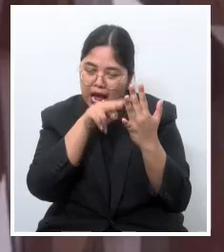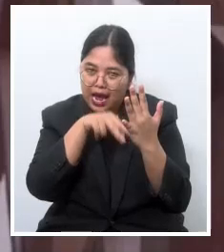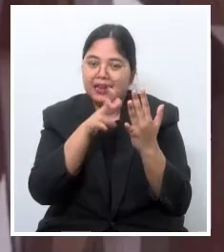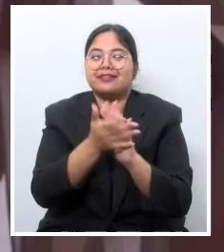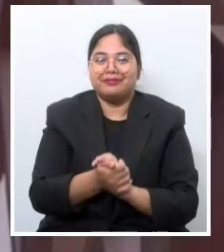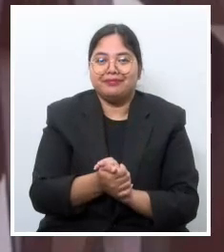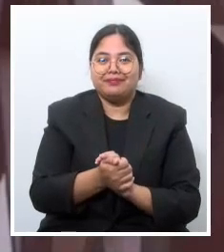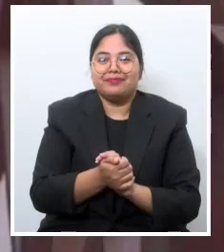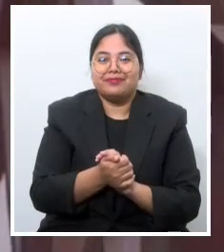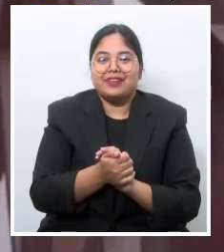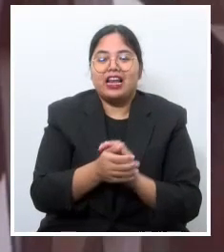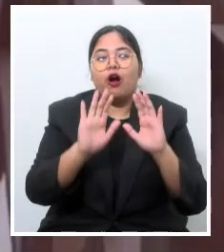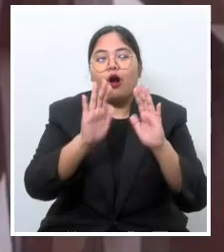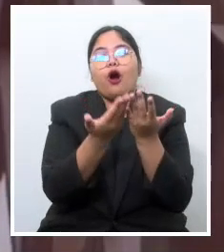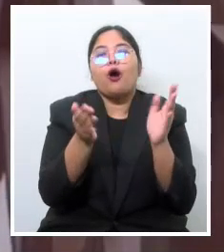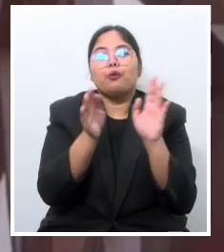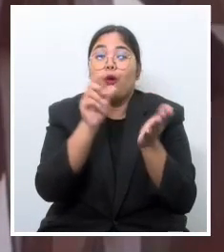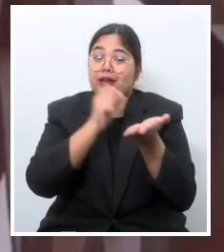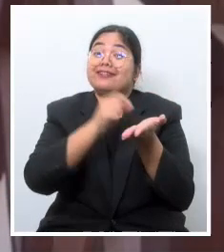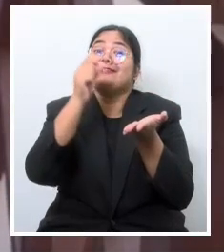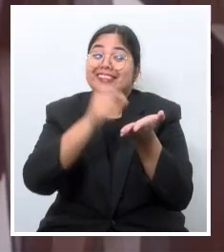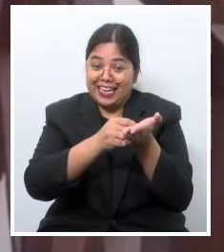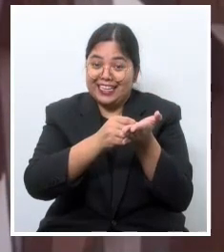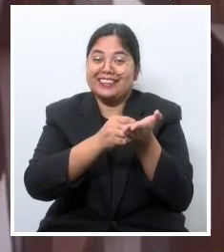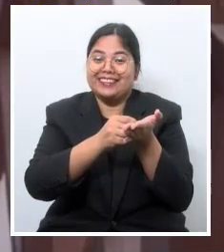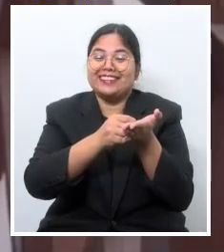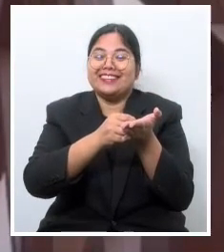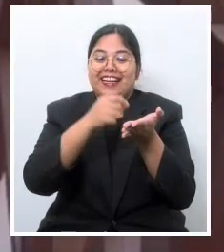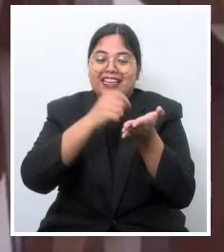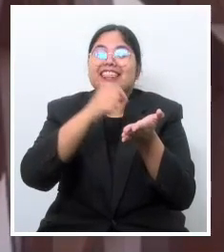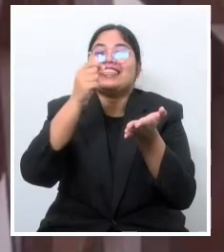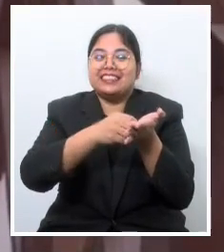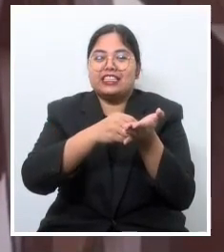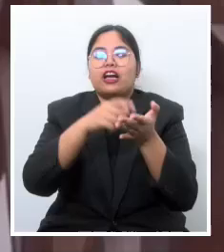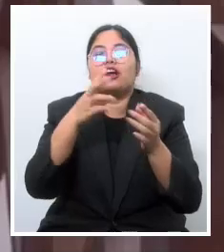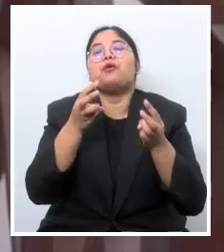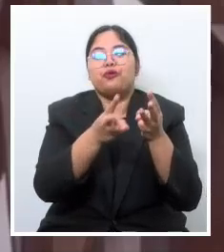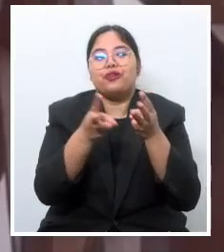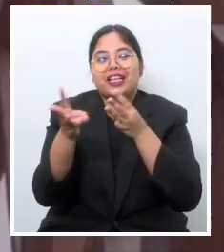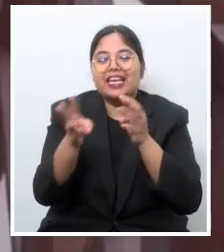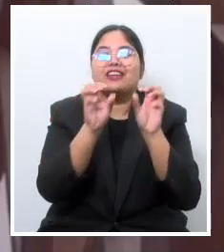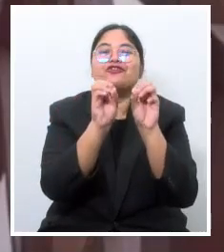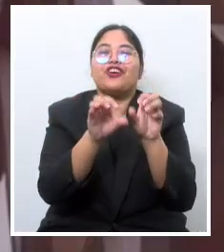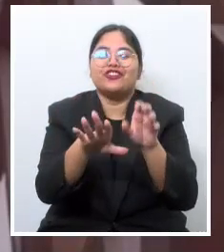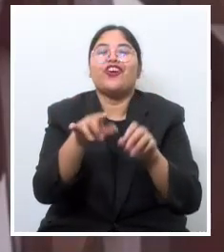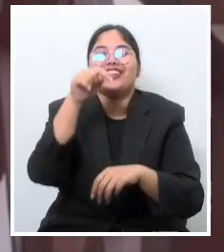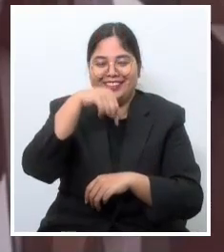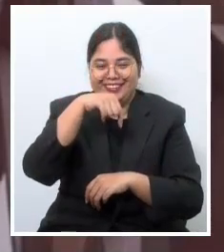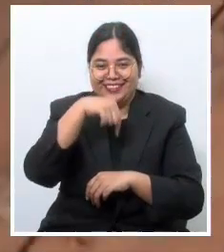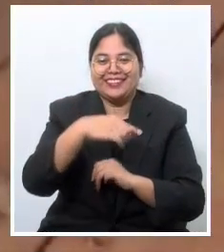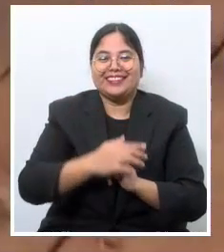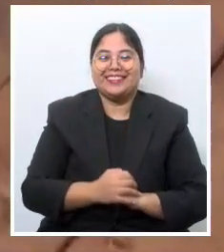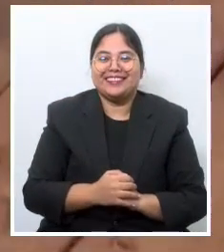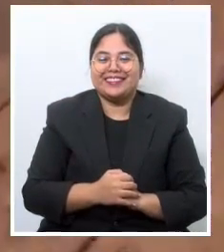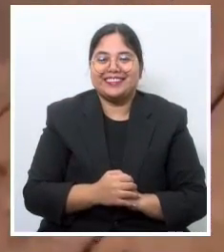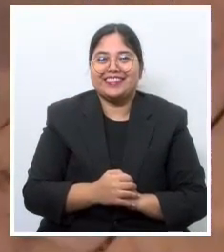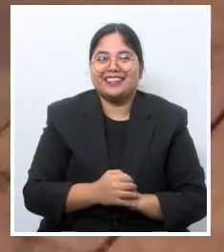ฟังแล้วก็ให้ผู้ปกครองนั้นเซ็นชื่อนะครับเซ็นชื่อมาอันนี้คือเทคนิคและวิธีการสอนของห้องเรียนสาขาตะเพินขี้